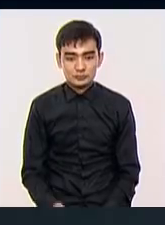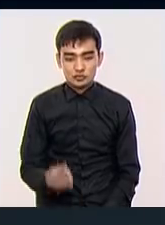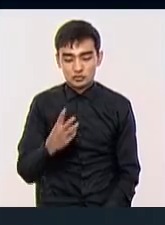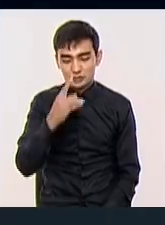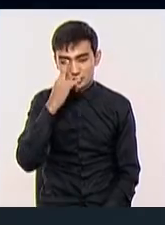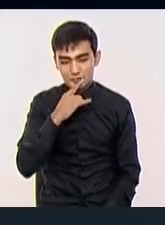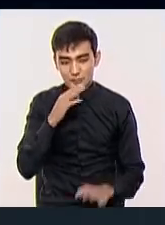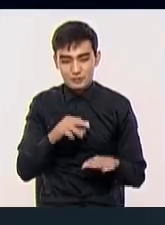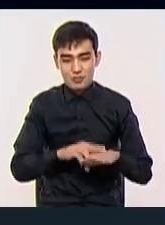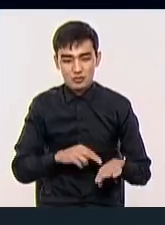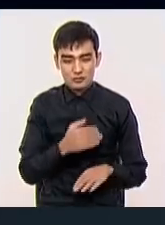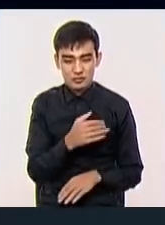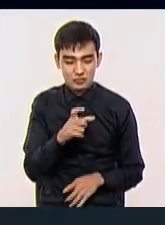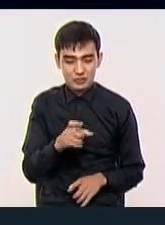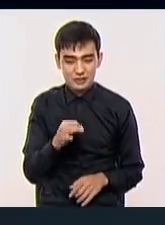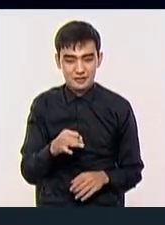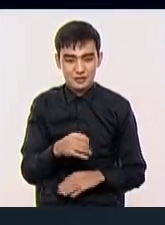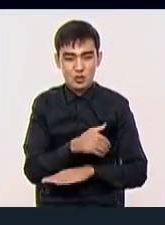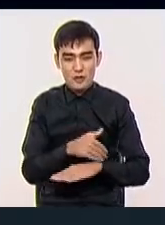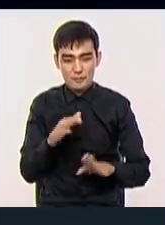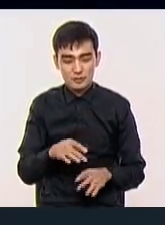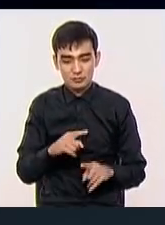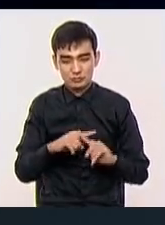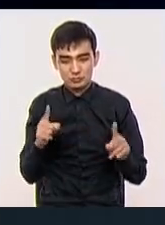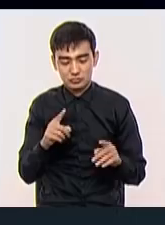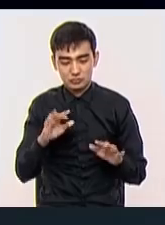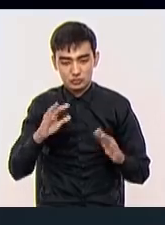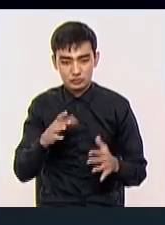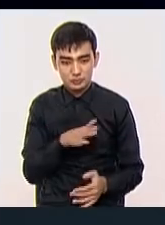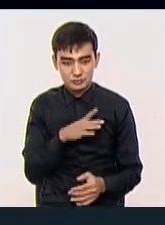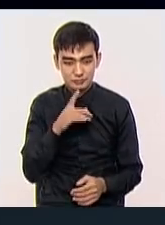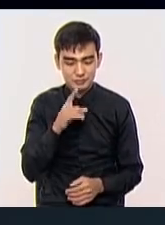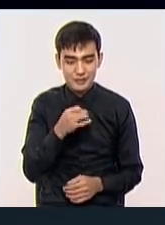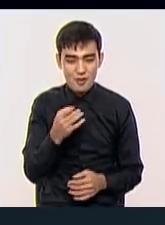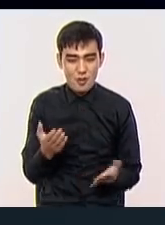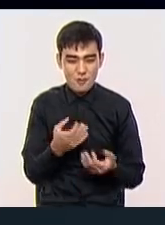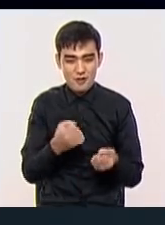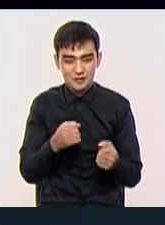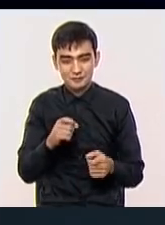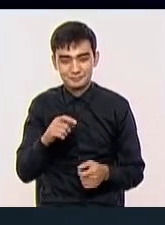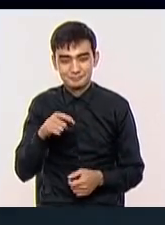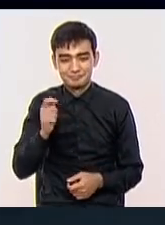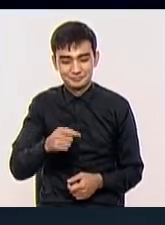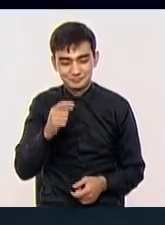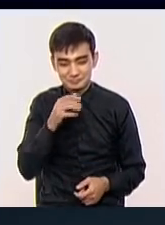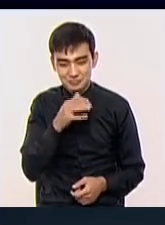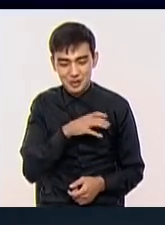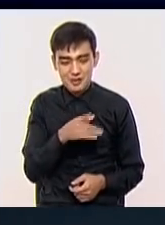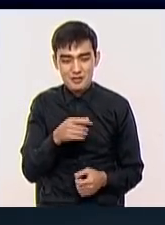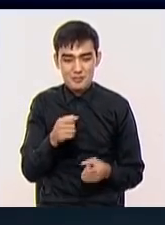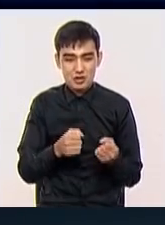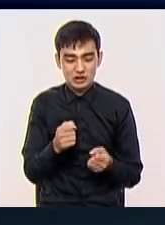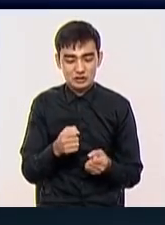Шығыс қазақстандық полицейлер тас жолда таңғаларлық жағдайға тап болды. Жеңіл автокөлікті тоқтатқан олар көліктің артқы